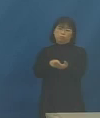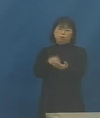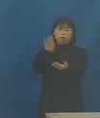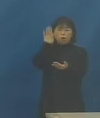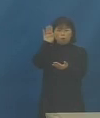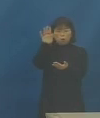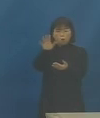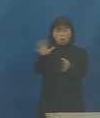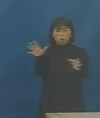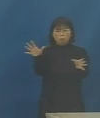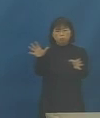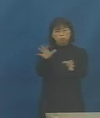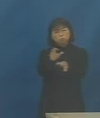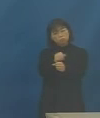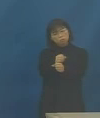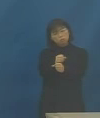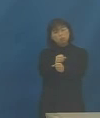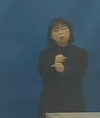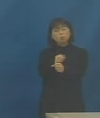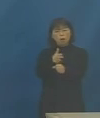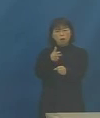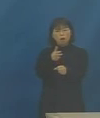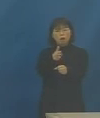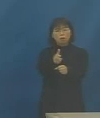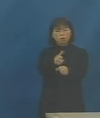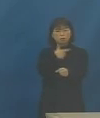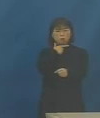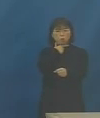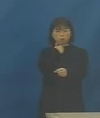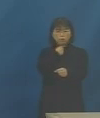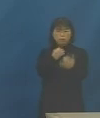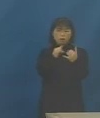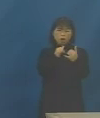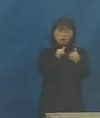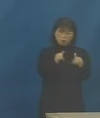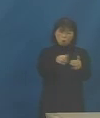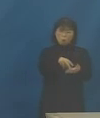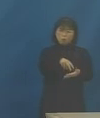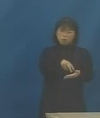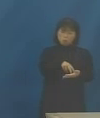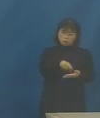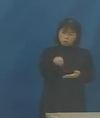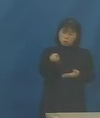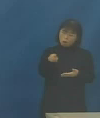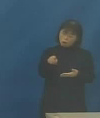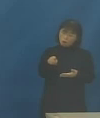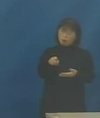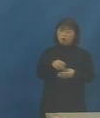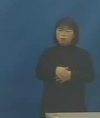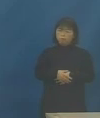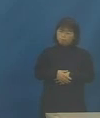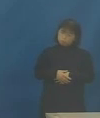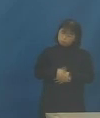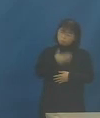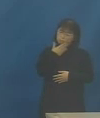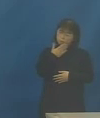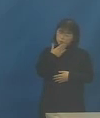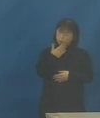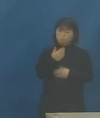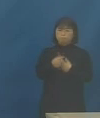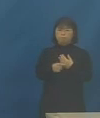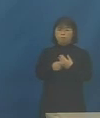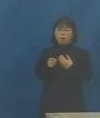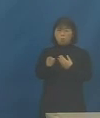ことはこれはまだテストファーにとりまして非常にあの大切なターニングポイントになりますのでこれも